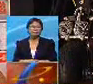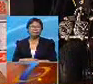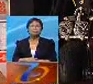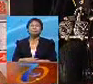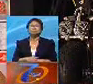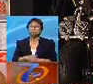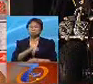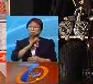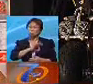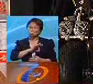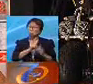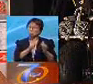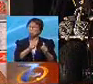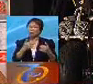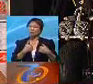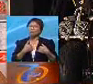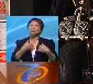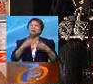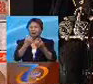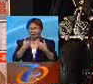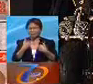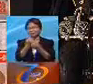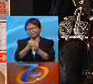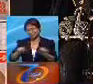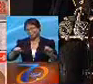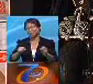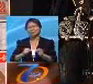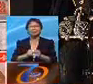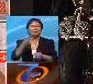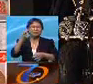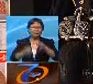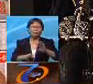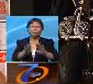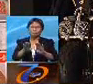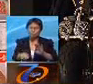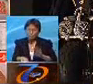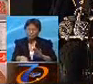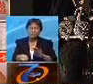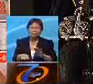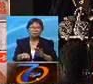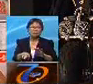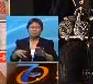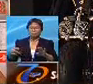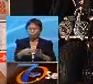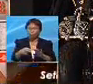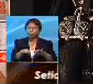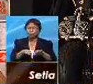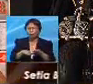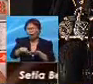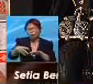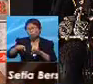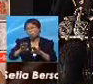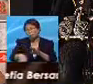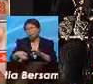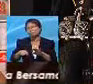Design ni ialah mempunyai ciri-ciri keselamatan. Seperti kalau kita brake, dia akan terus cut off dia punya speed. Dan juga